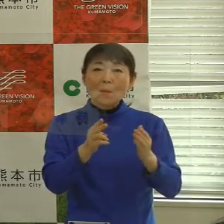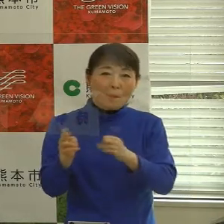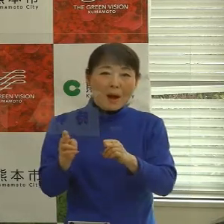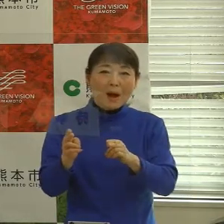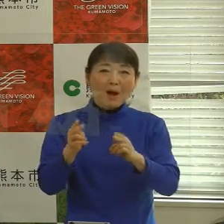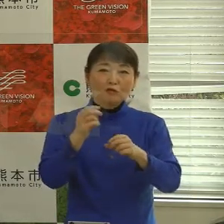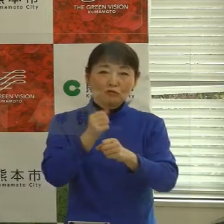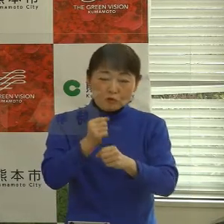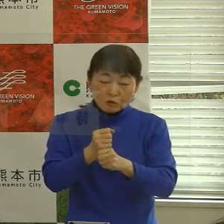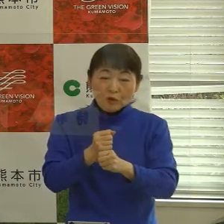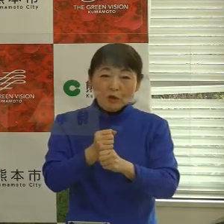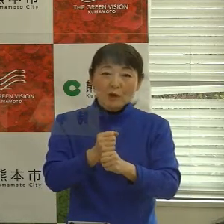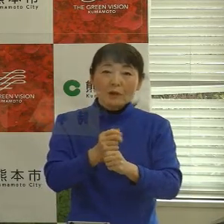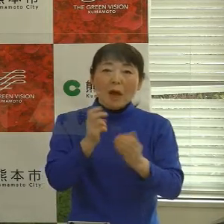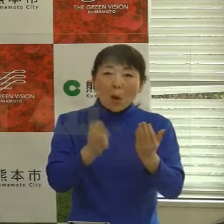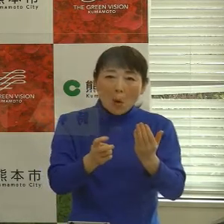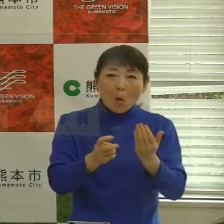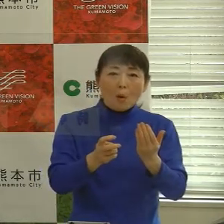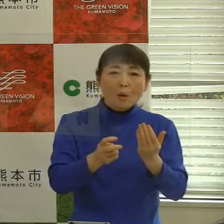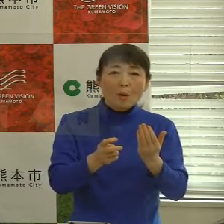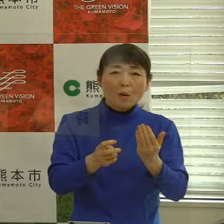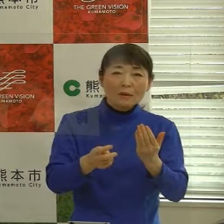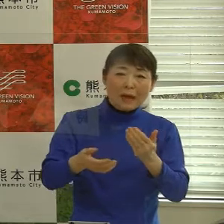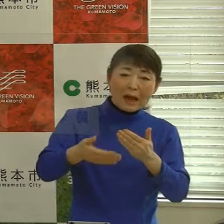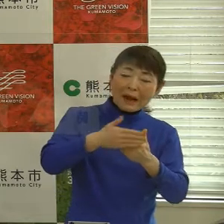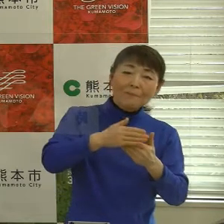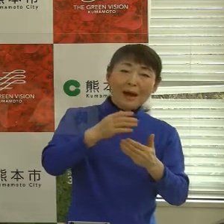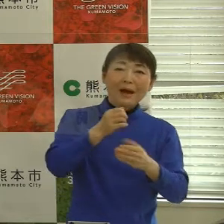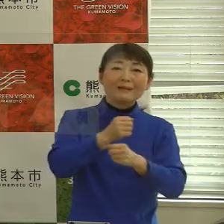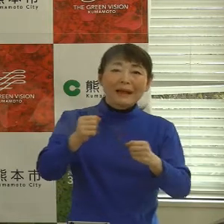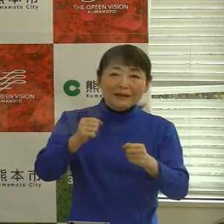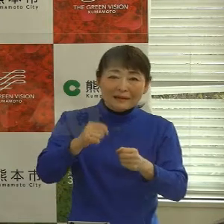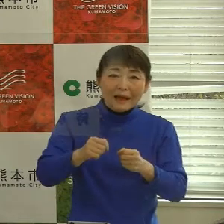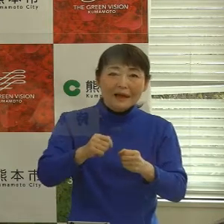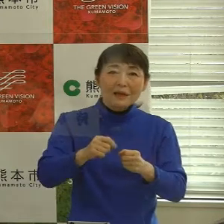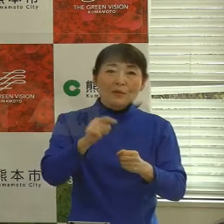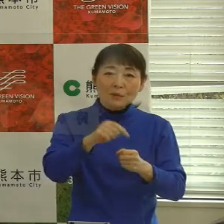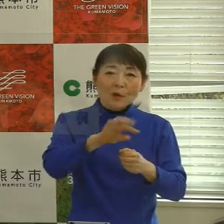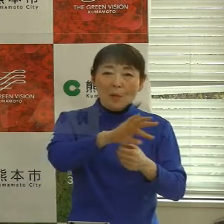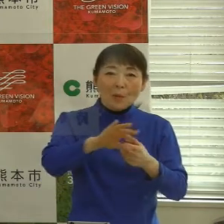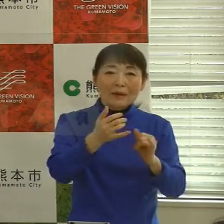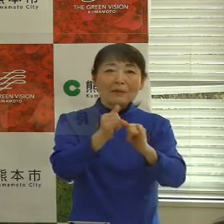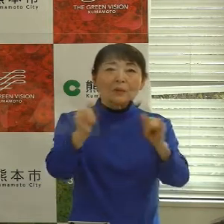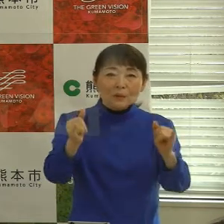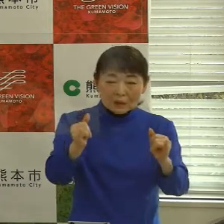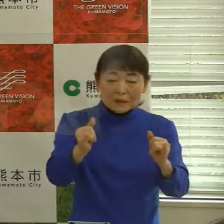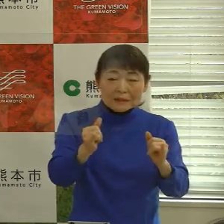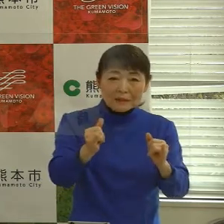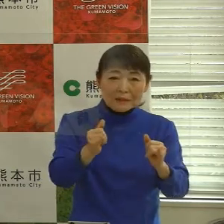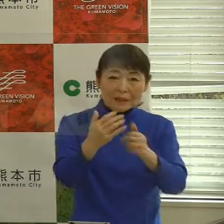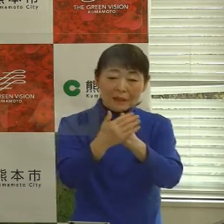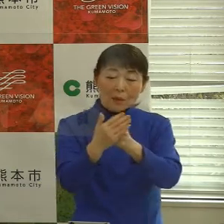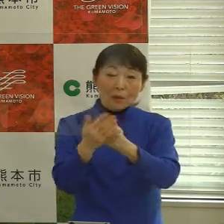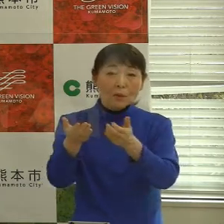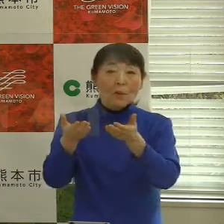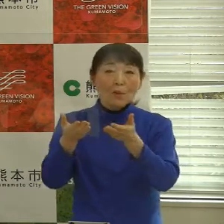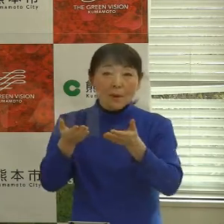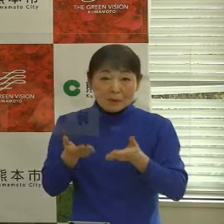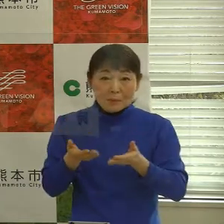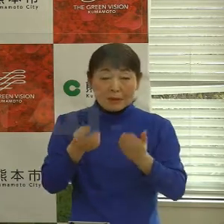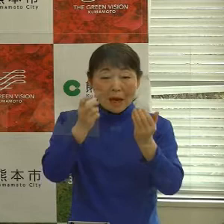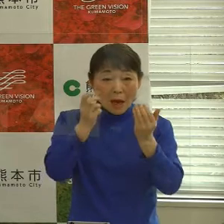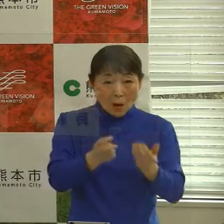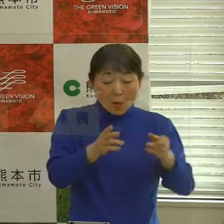カバーできない場合にやはり国会議員の皆さん方に協力をお願いしてですね、法制度化を求めていく、まあ、こういう形